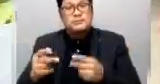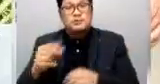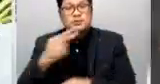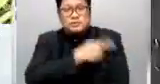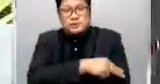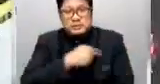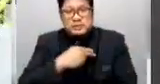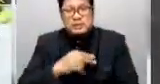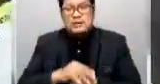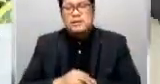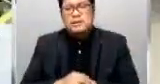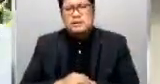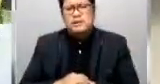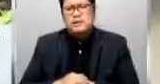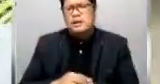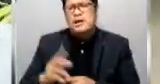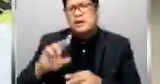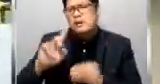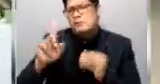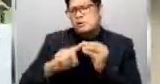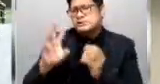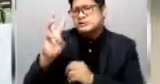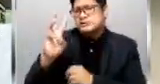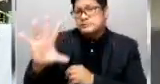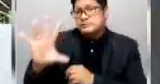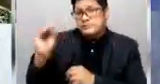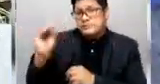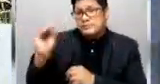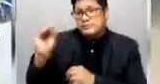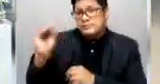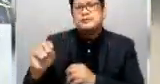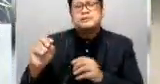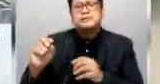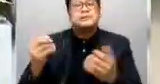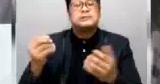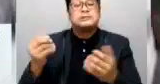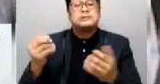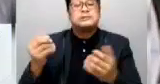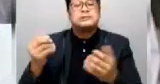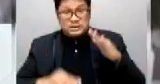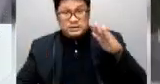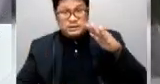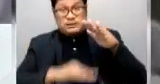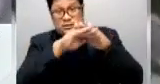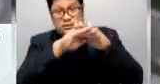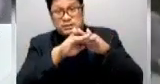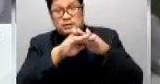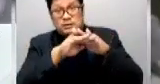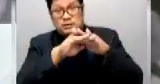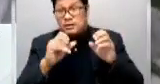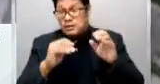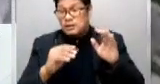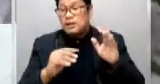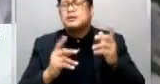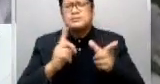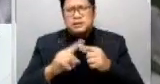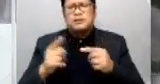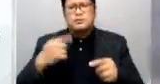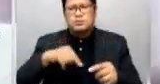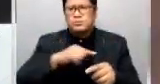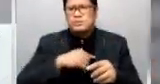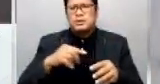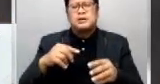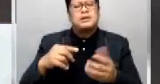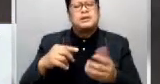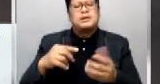around 65% capacity namin. Pag na-reach pa namin yung threshold namin, mapipilitan na ako magbukas pa ng ilang